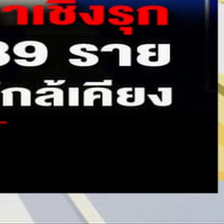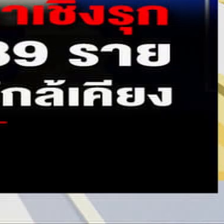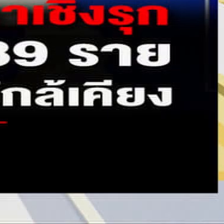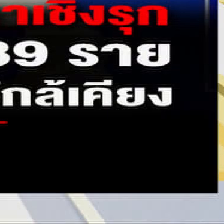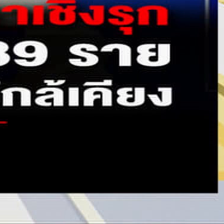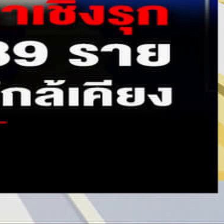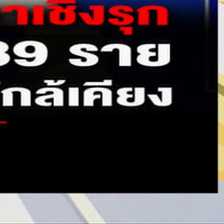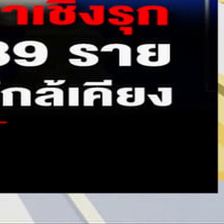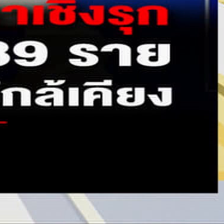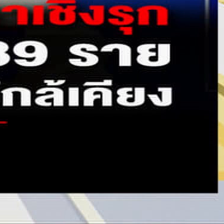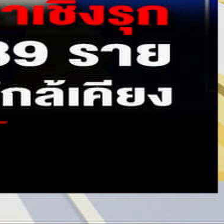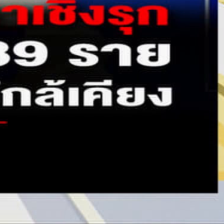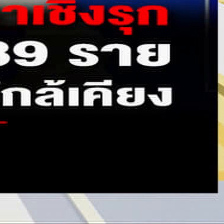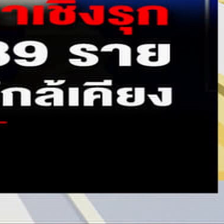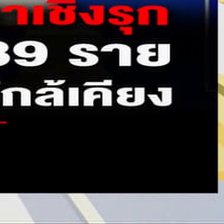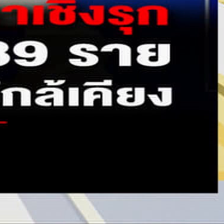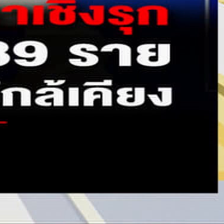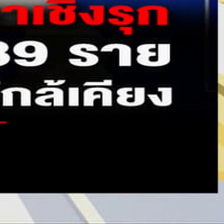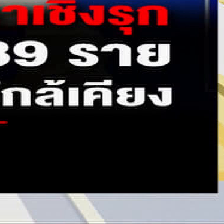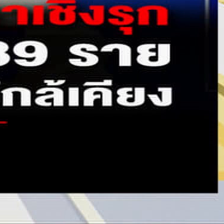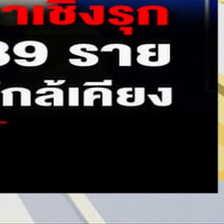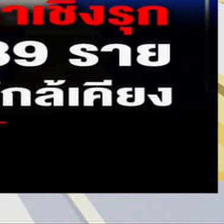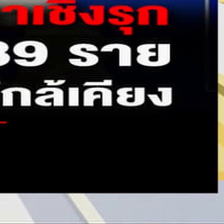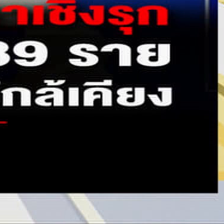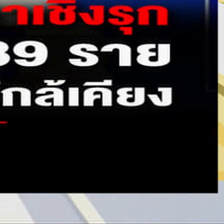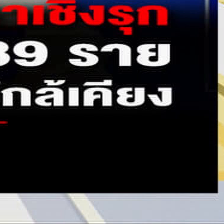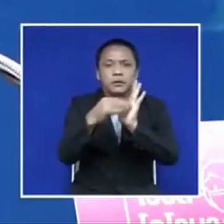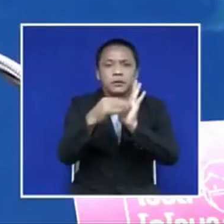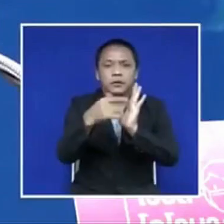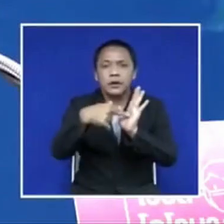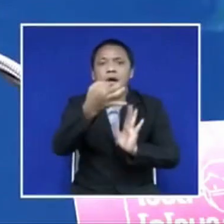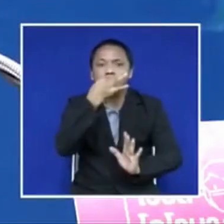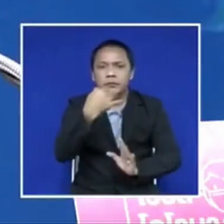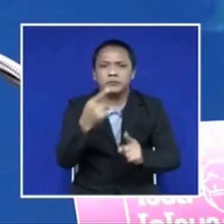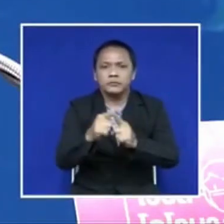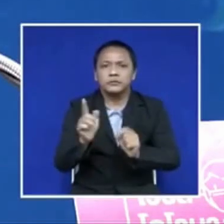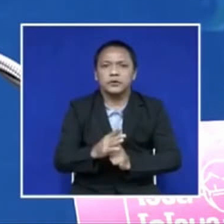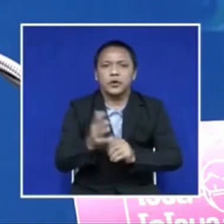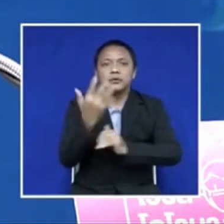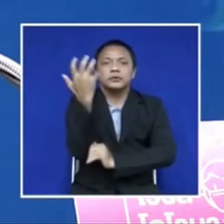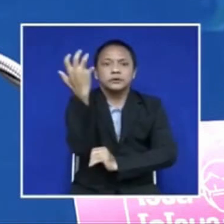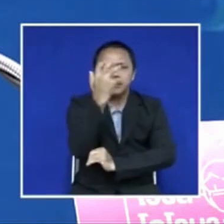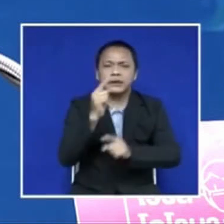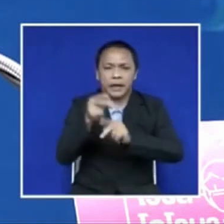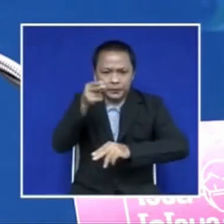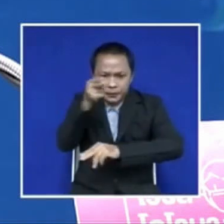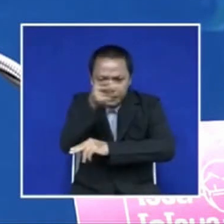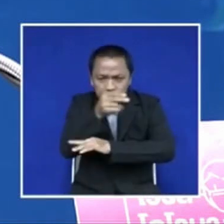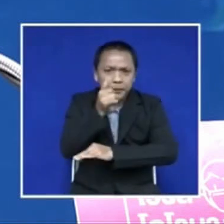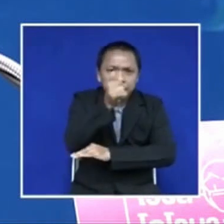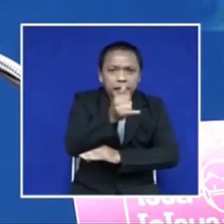สอบสวนขยายผลนะครับนอกจากที่สมุทรสาครแล้วก็ไปพบผู้ป่วยเพิ่มเติมที่นครปฐม 2รายสุพรรณบุรีและราชบุรี